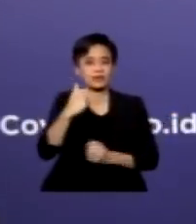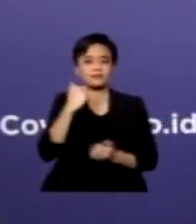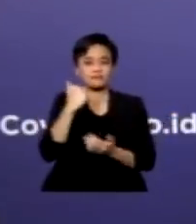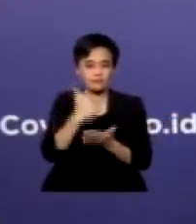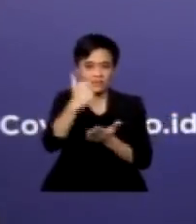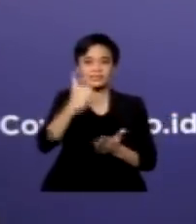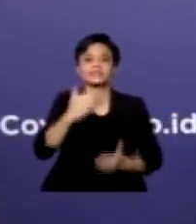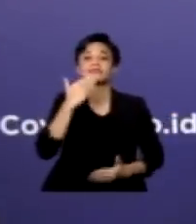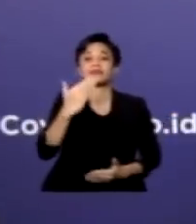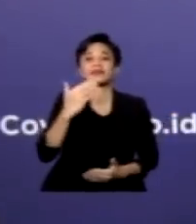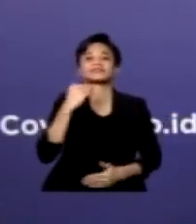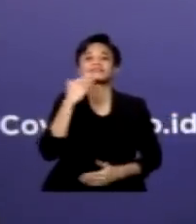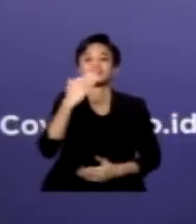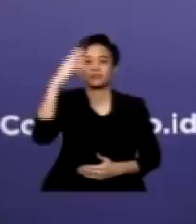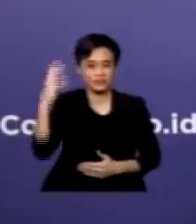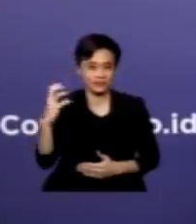sore.